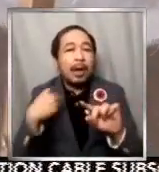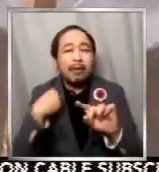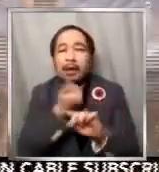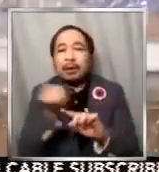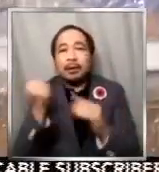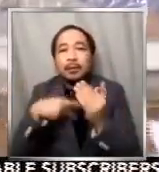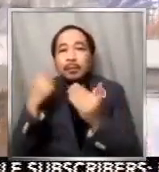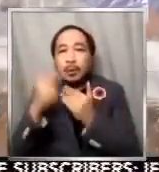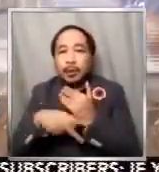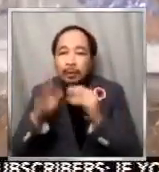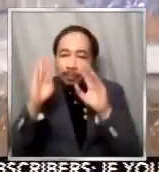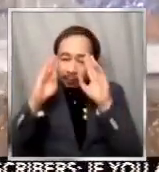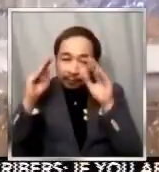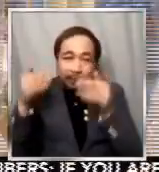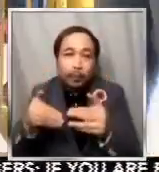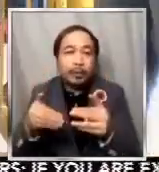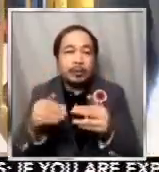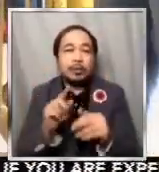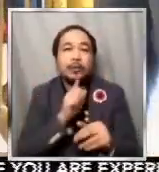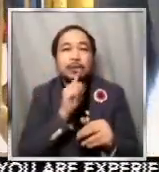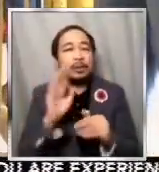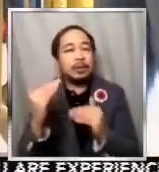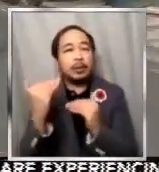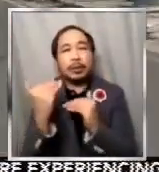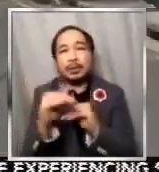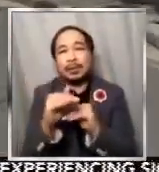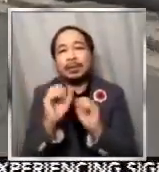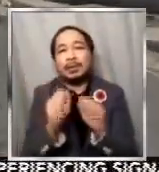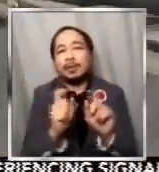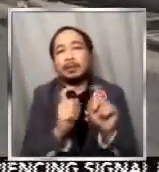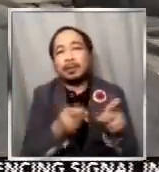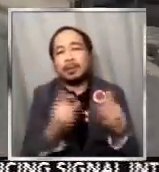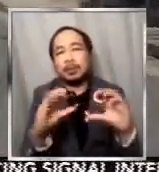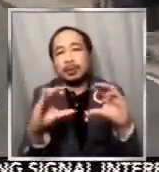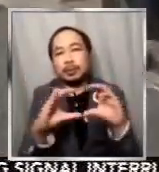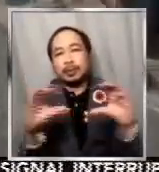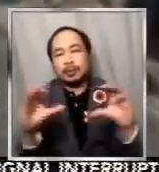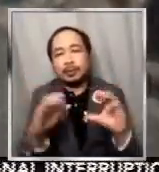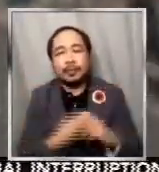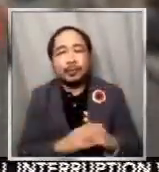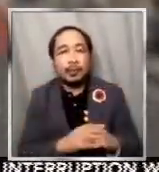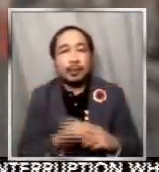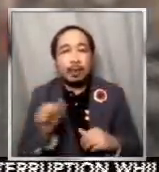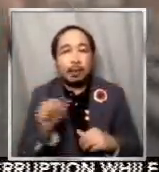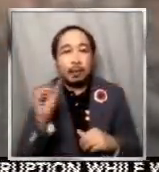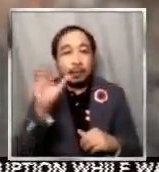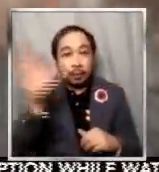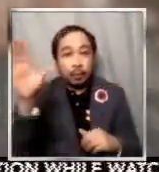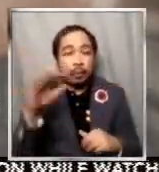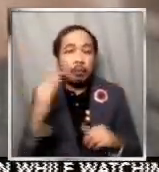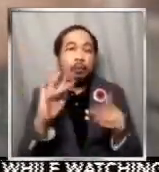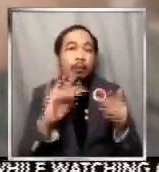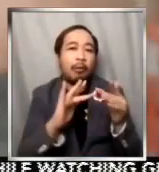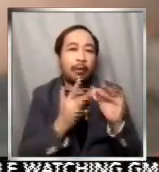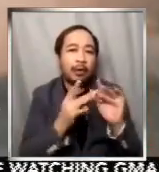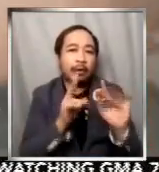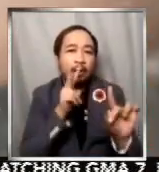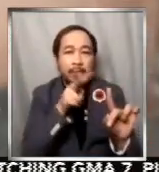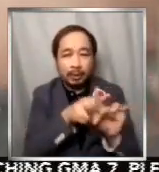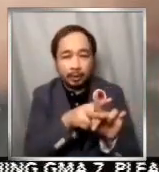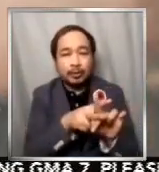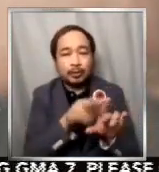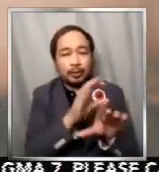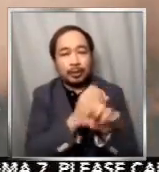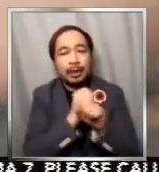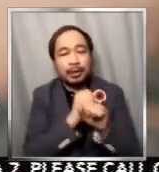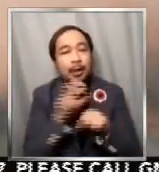So limited lang ang kanilang pwedeng ma-issue na certificates. Sa Antipolo City, online ang aplikasyon ng travel pass. Online din